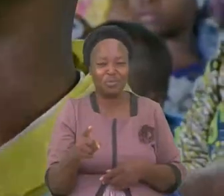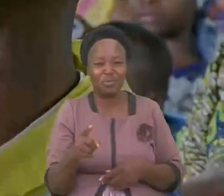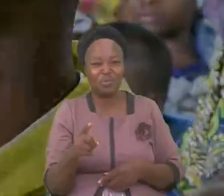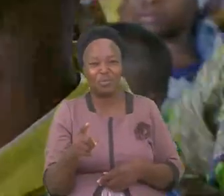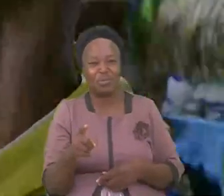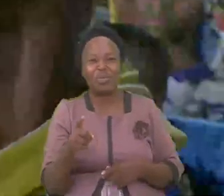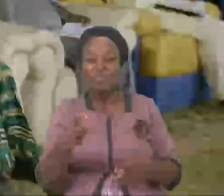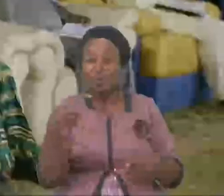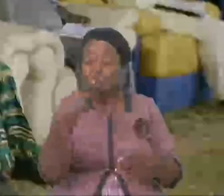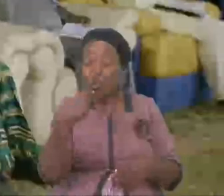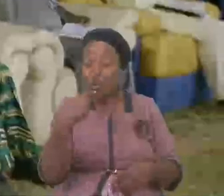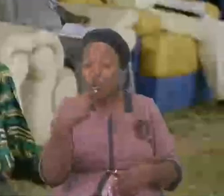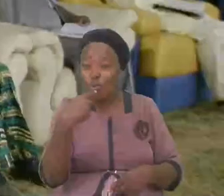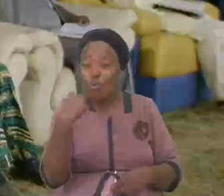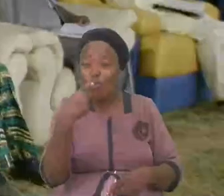À qui?